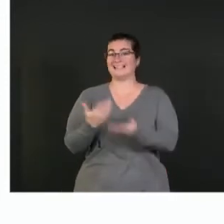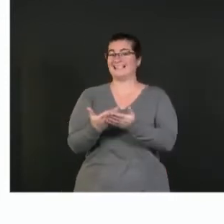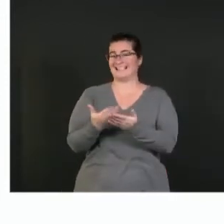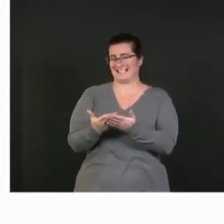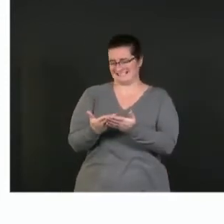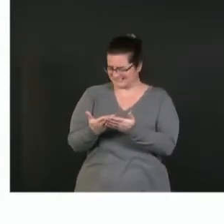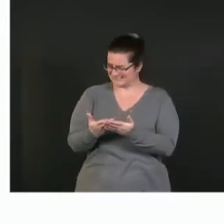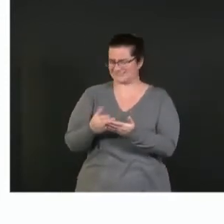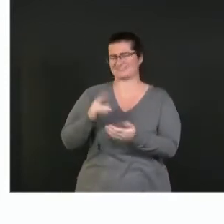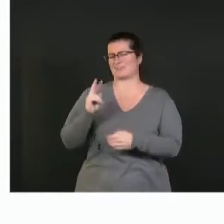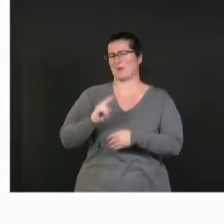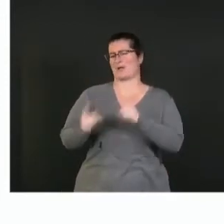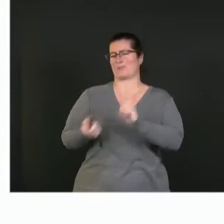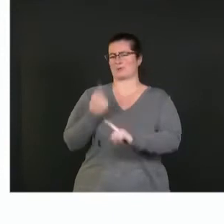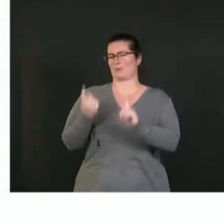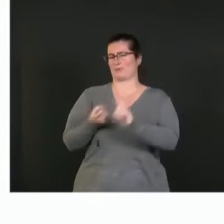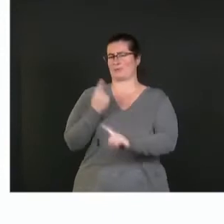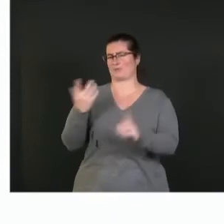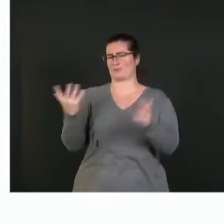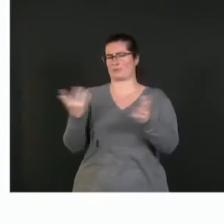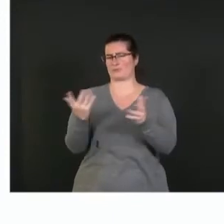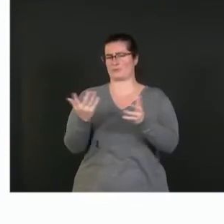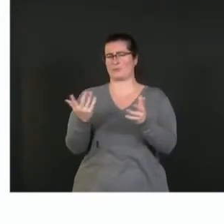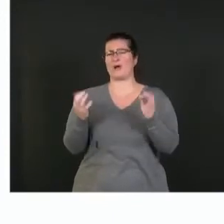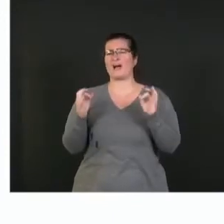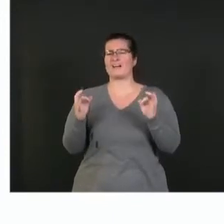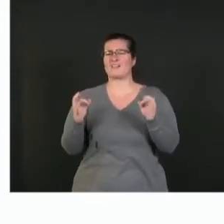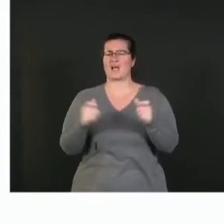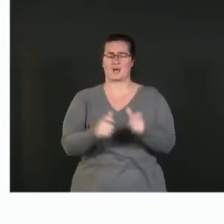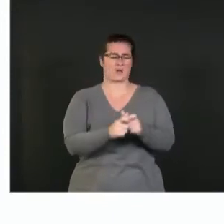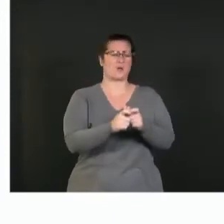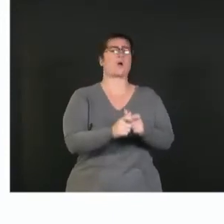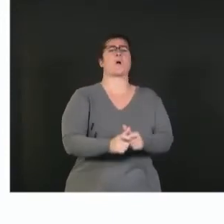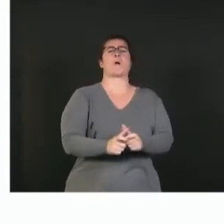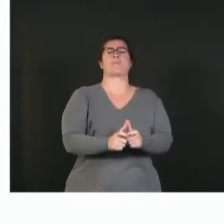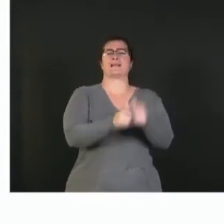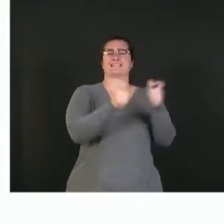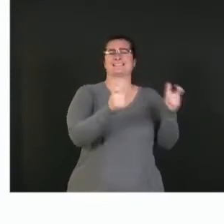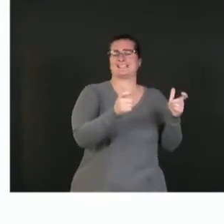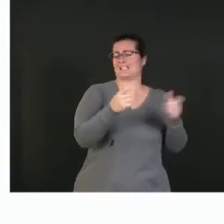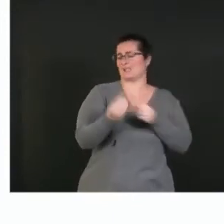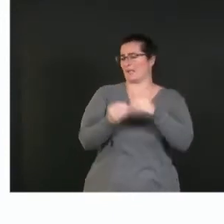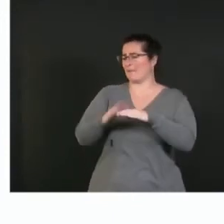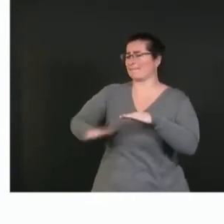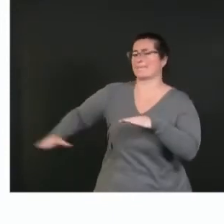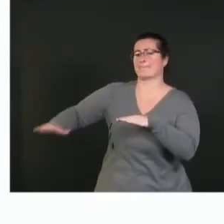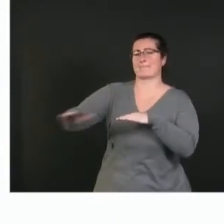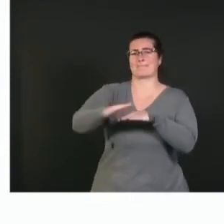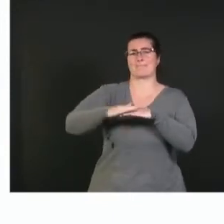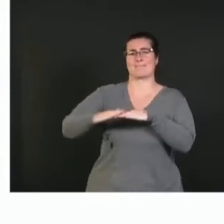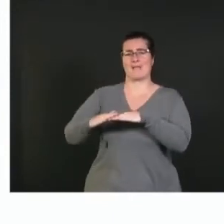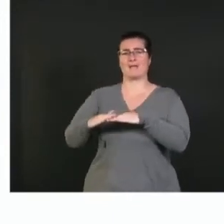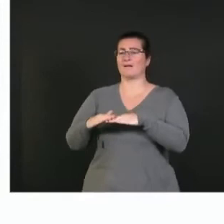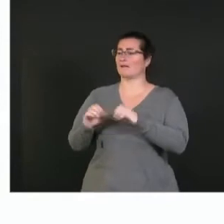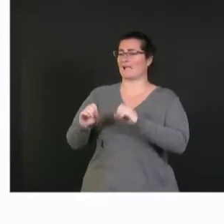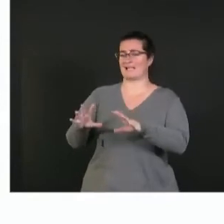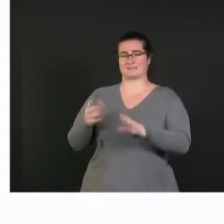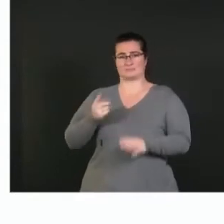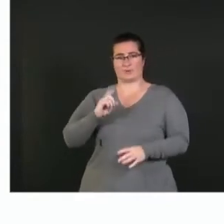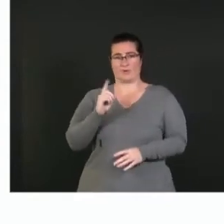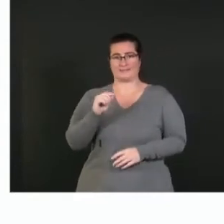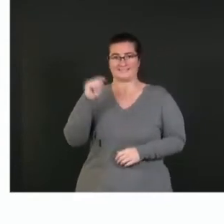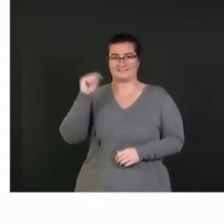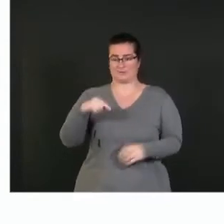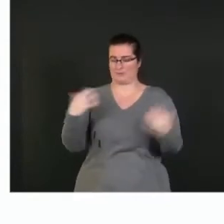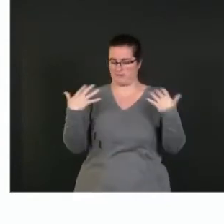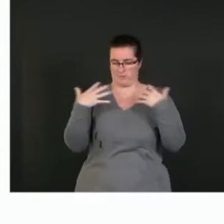le cœur du fait qu'il n'y a pas d'un côté le bâti et de l'autre l'espace ouvert. C'est terminé, quoi. On arrête de penser ça. On est dans